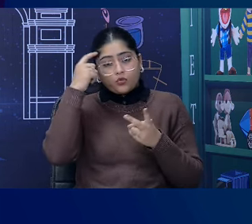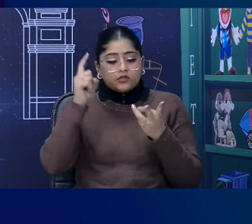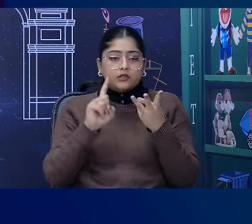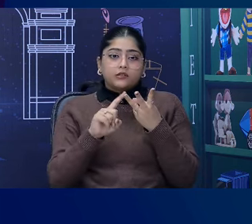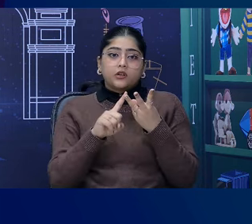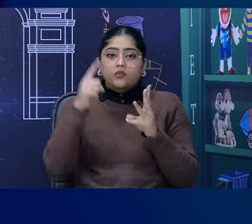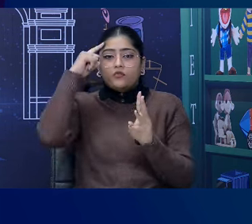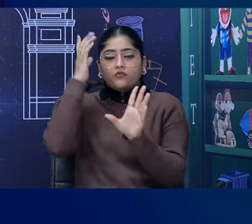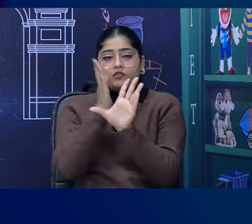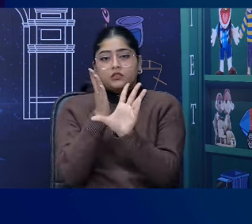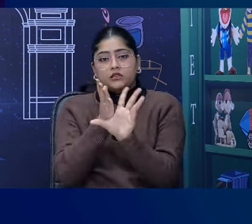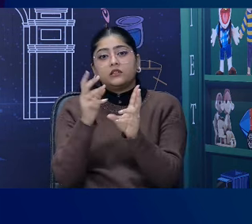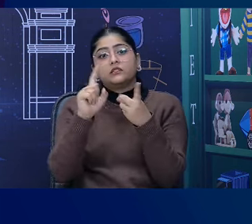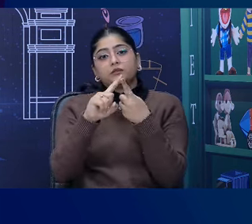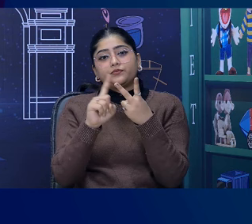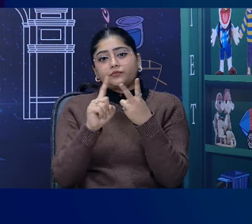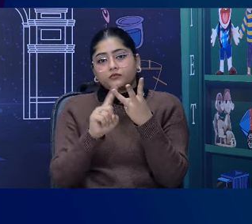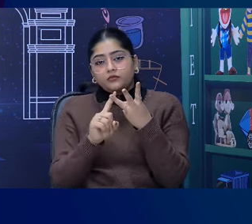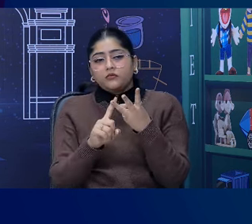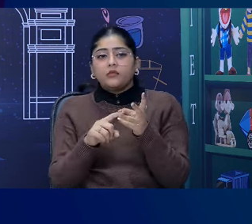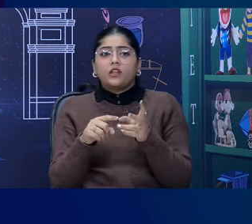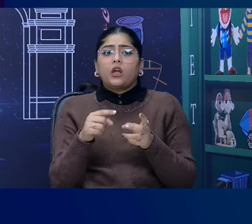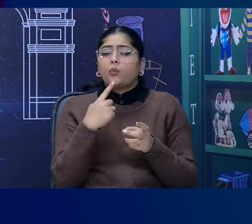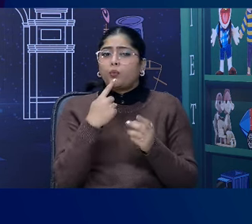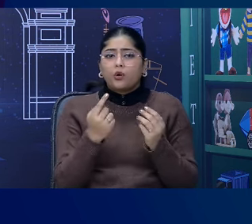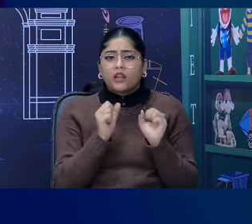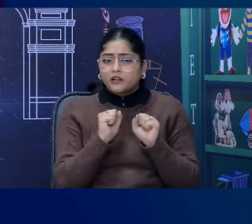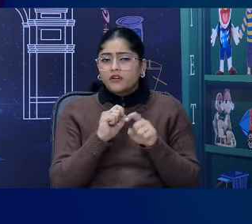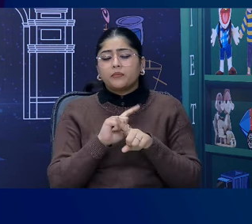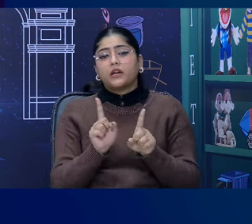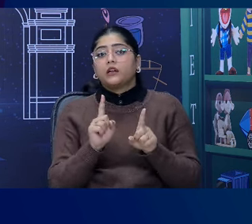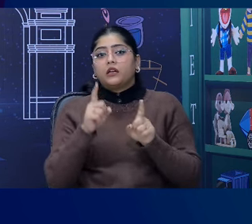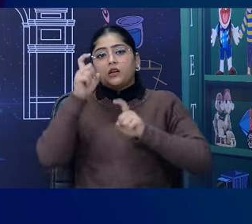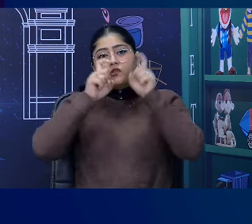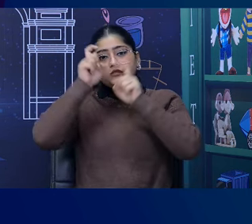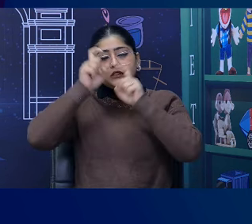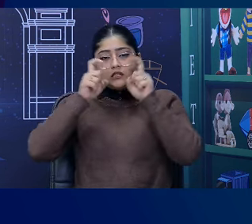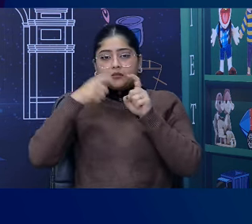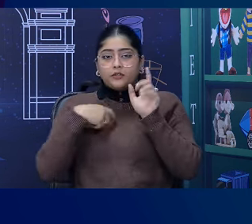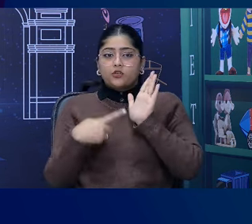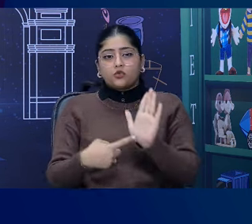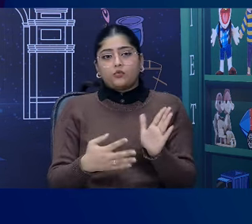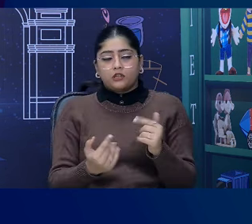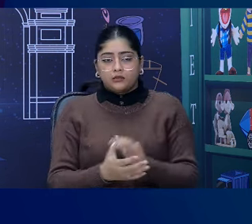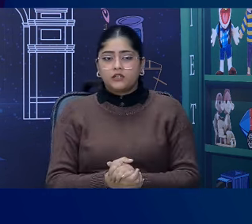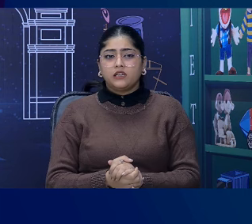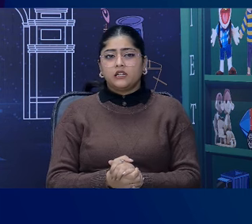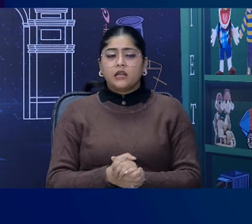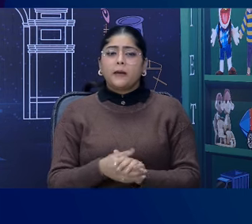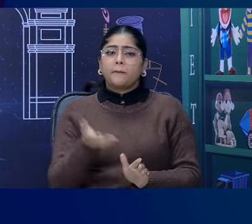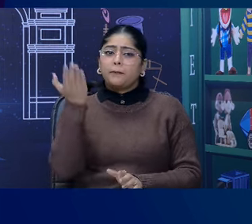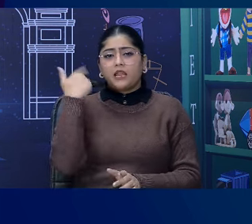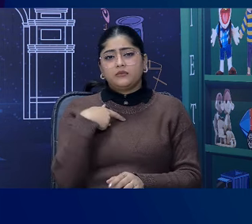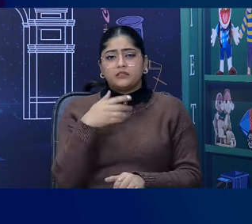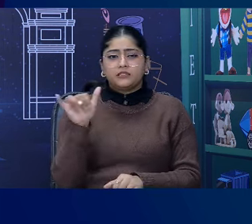नहीं लेकिन हमारे एक्शंस या हमारे फेशियल एक्सप्रेशंस या मैं आपको एक एग्जांपल देती हूं कई बार होता है यह हमारे साथ भी होता था जब हम स्टूडेंट्स